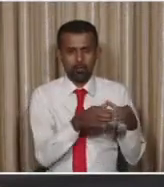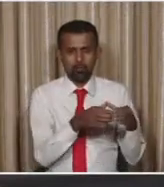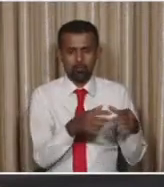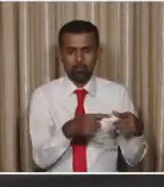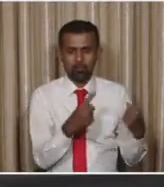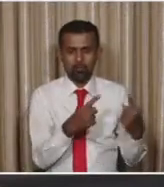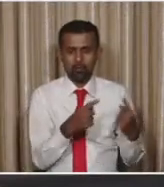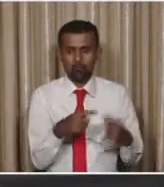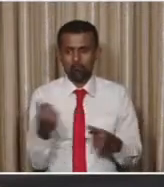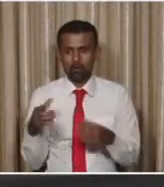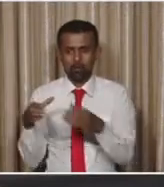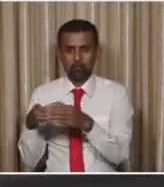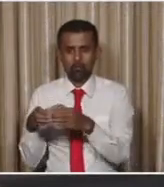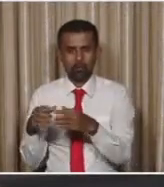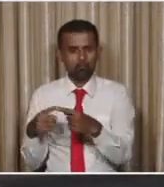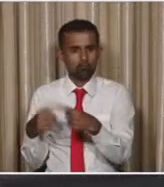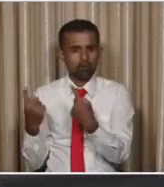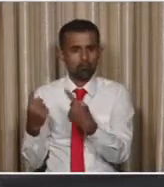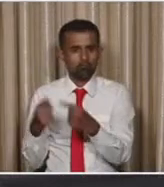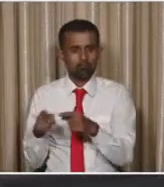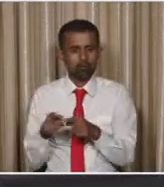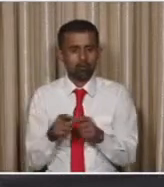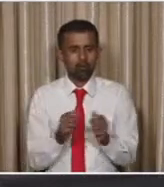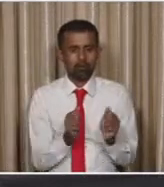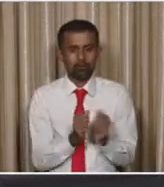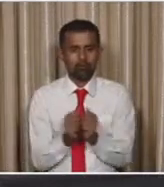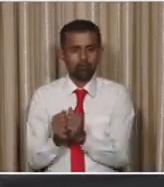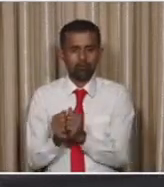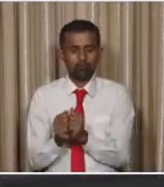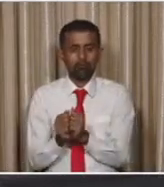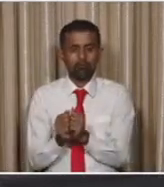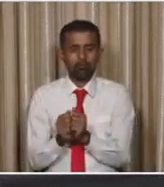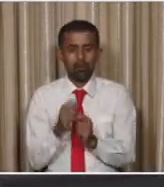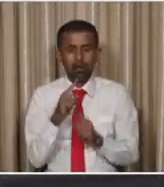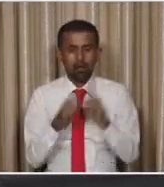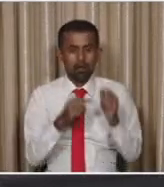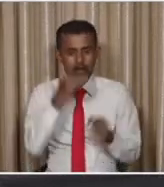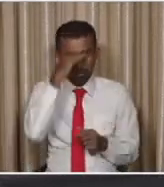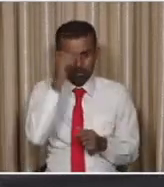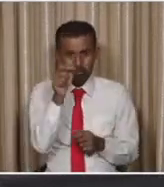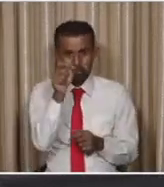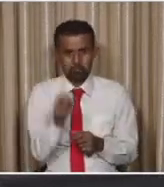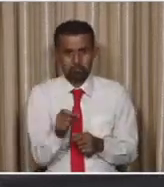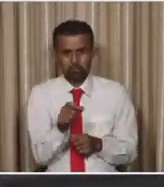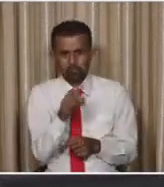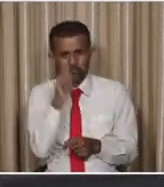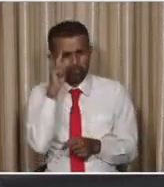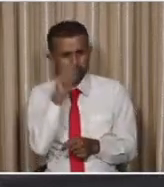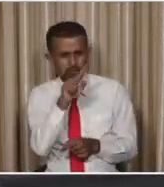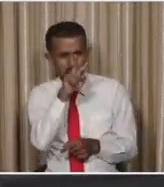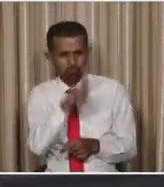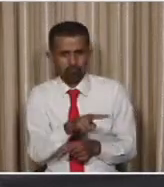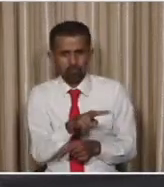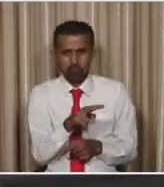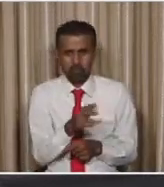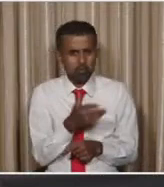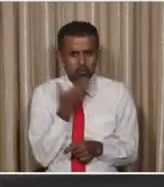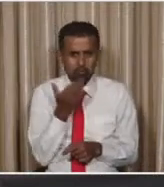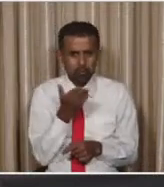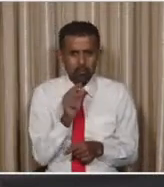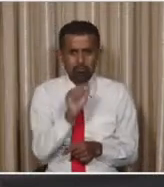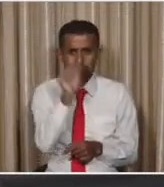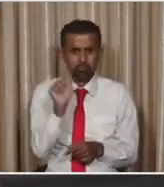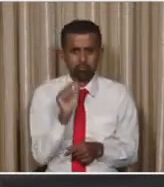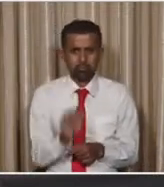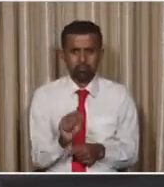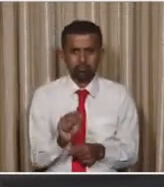vidihakatat tawat pirisakata taw vidihakatat katayutu karanakota garu kathanayakatuma gana vishwasayak apita tiyanna puluwanda kiyana eka prashna